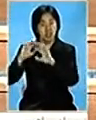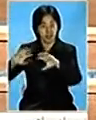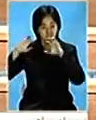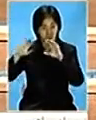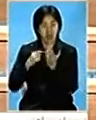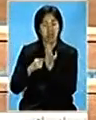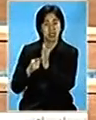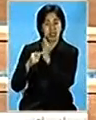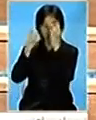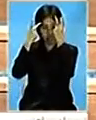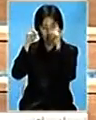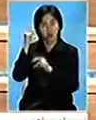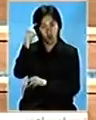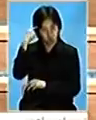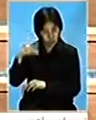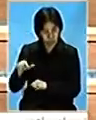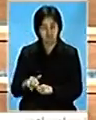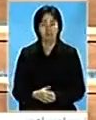านนายกรัฐมนตรีทราบแล้ว